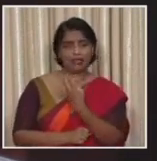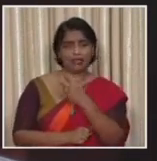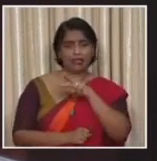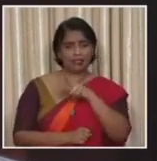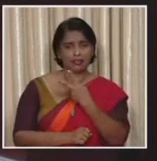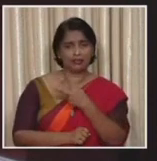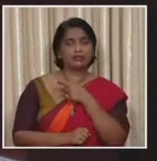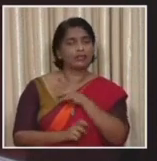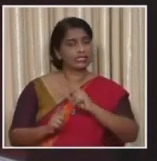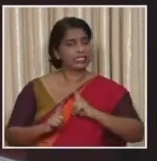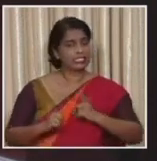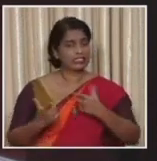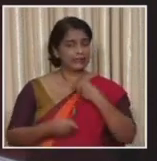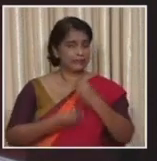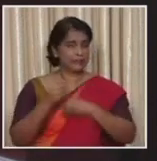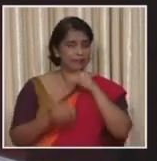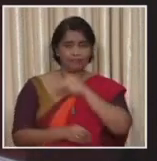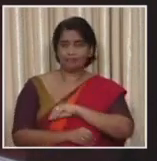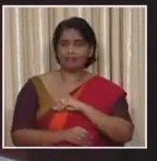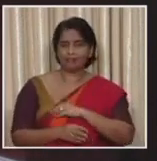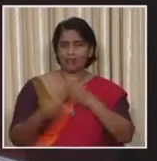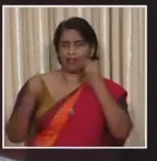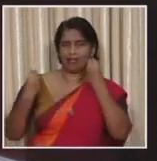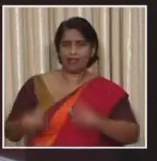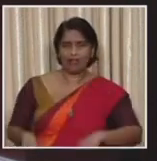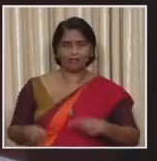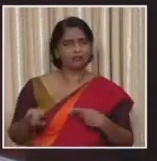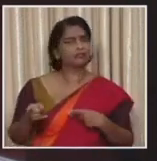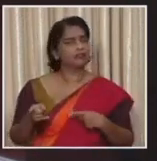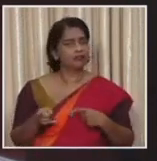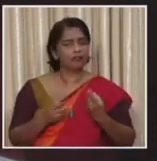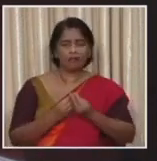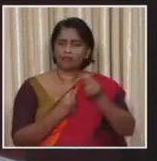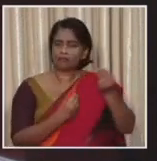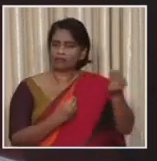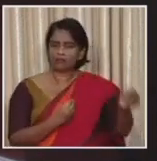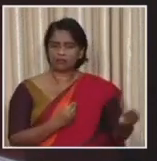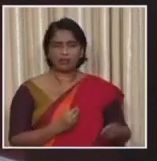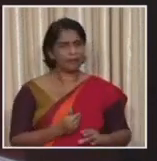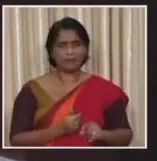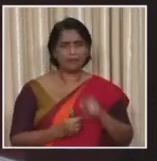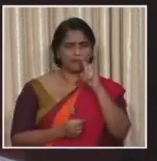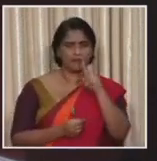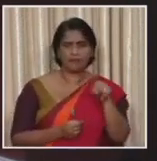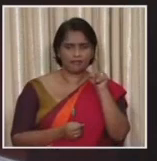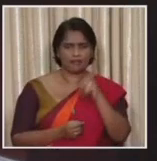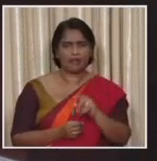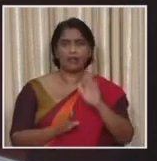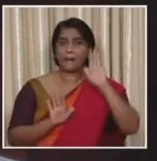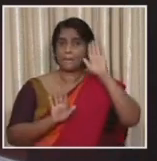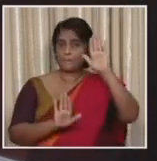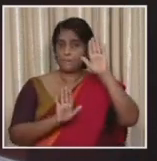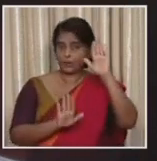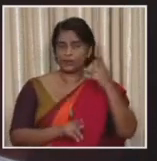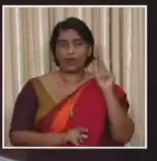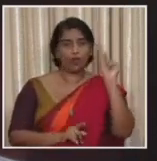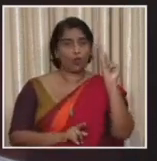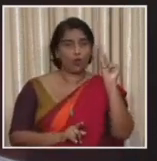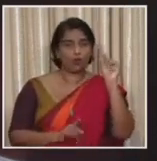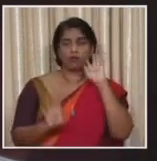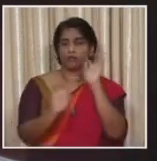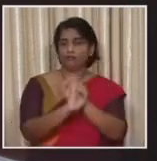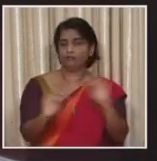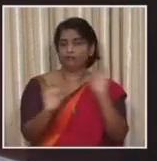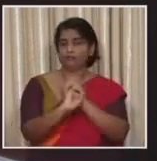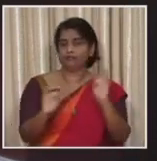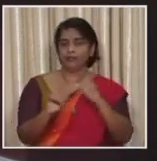2000ක 2200ක ජීවනෝපාය ඇත්තටම අහිමි කරලා එහෙම ලබා දීම වැරදි දැන් Uber PickMe කියලා දැන් ඇඩ්වර්ටයිස්මන්ට්ස් උත්